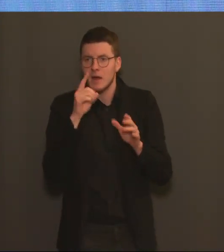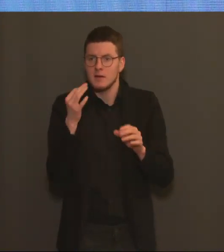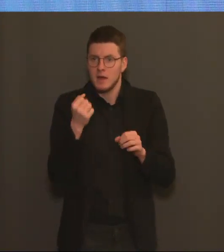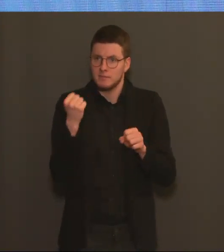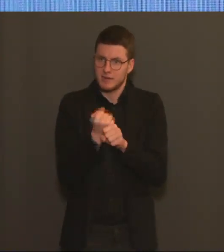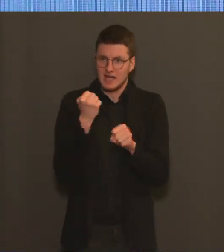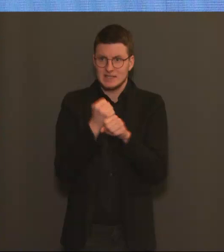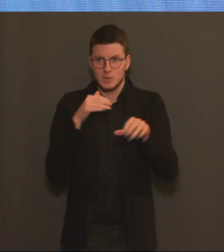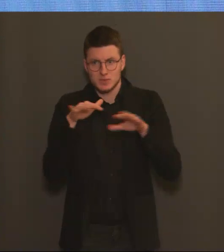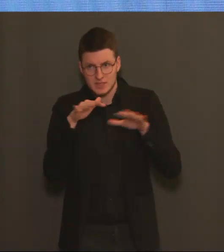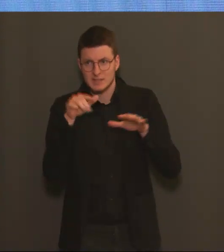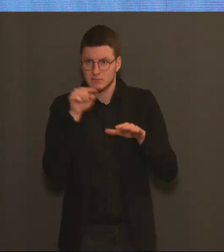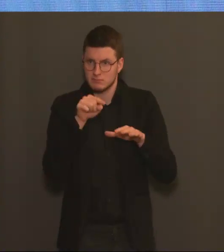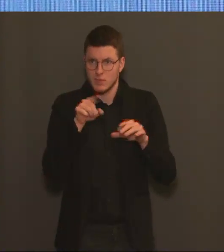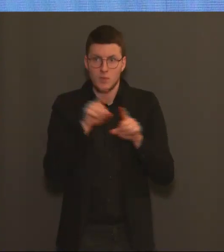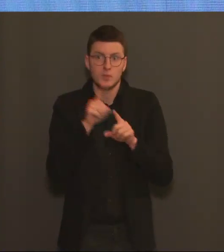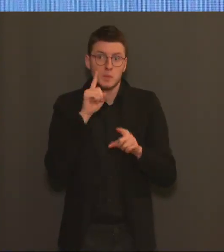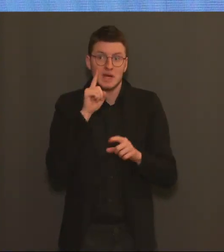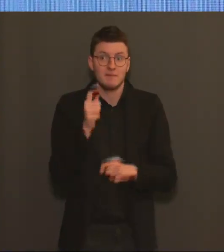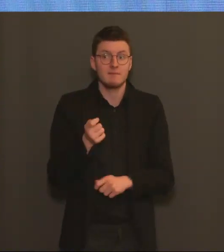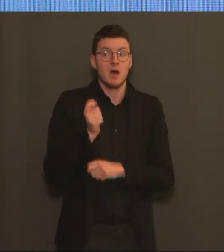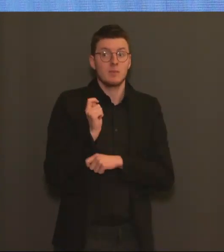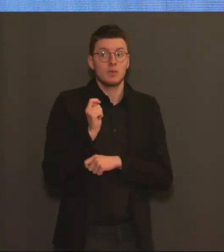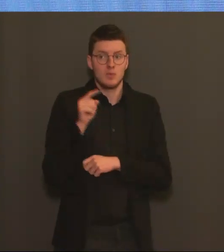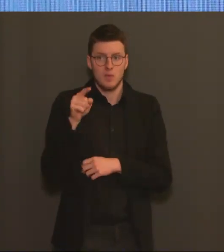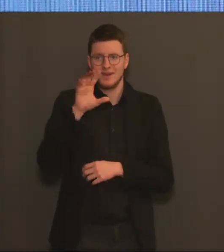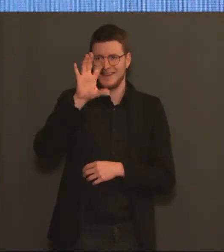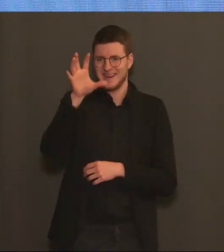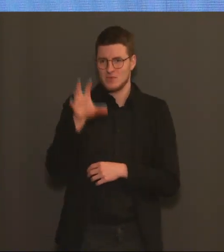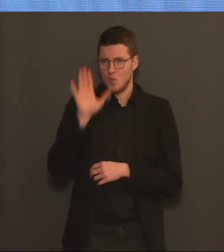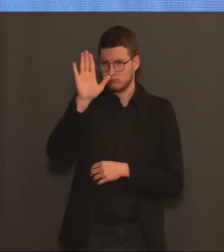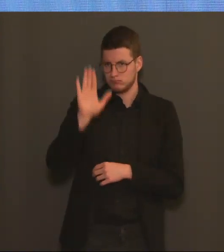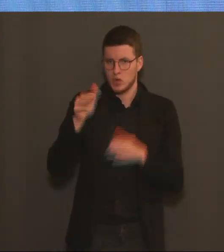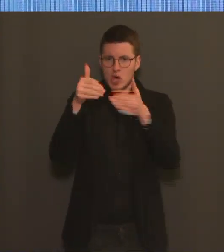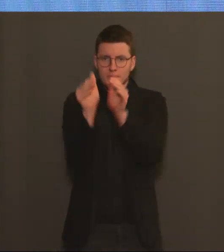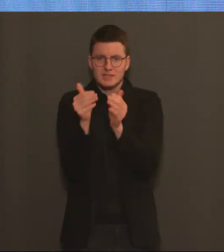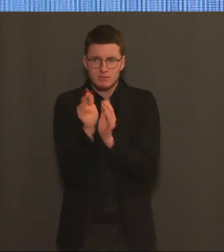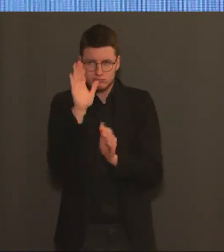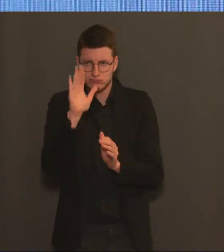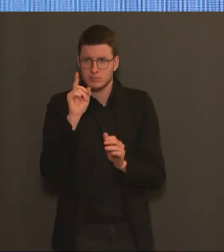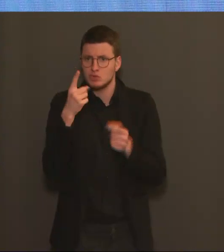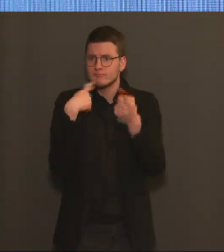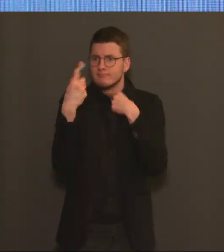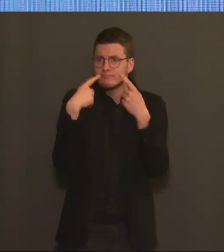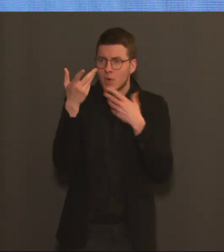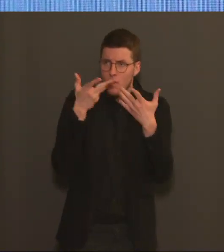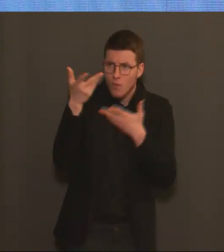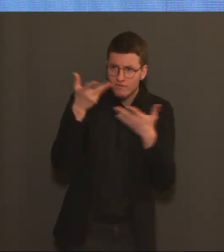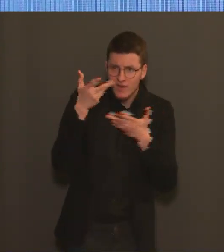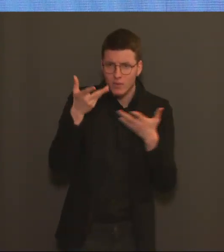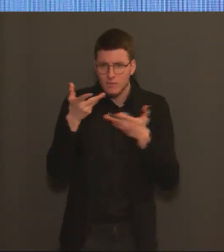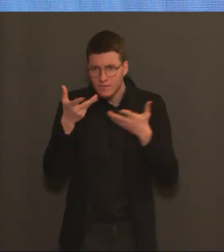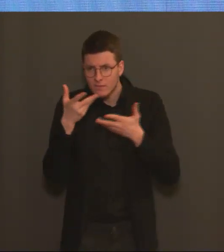de verantwoordelijkheid van regio en de gemeenschappen in overleg met de verantwoordelijkheden